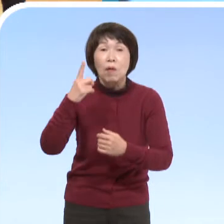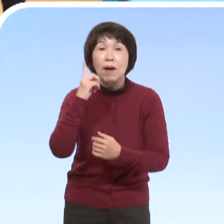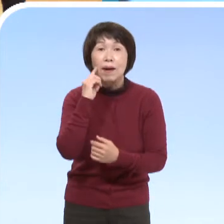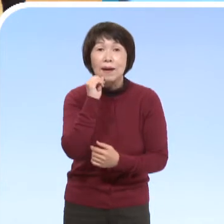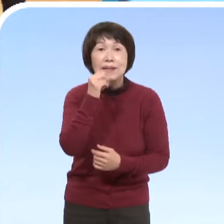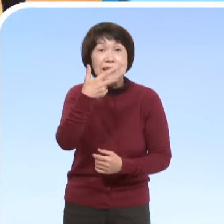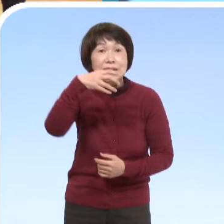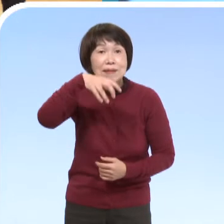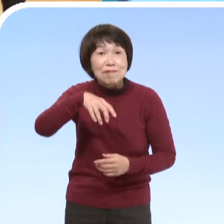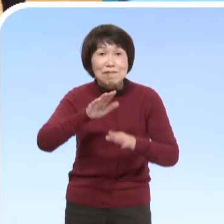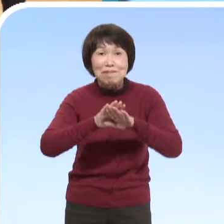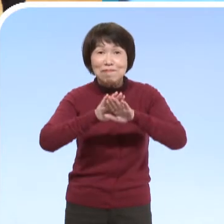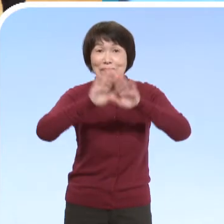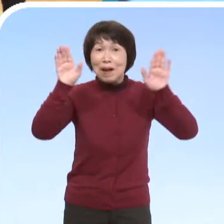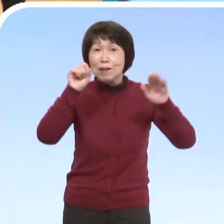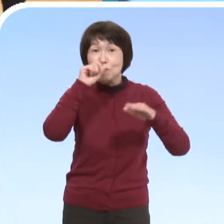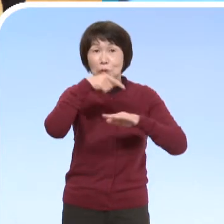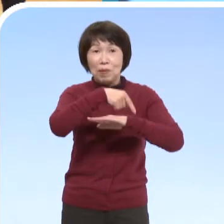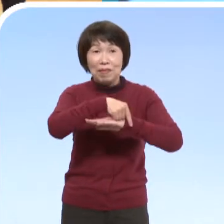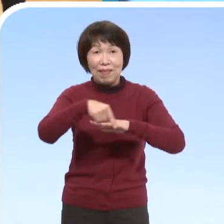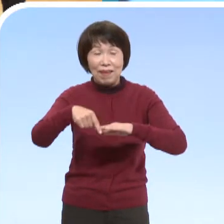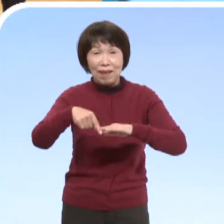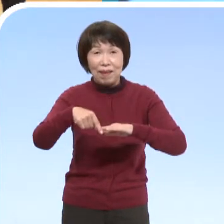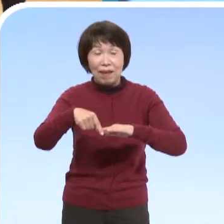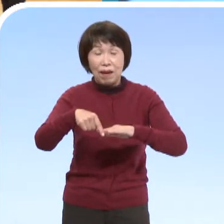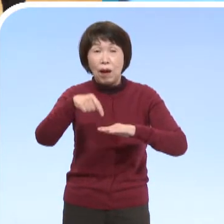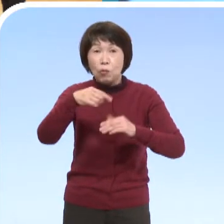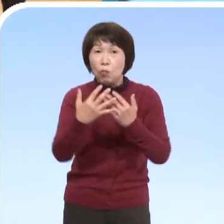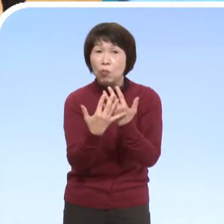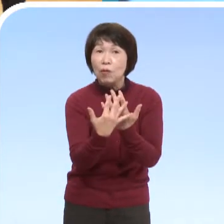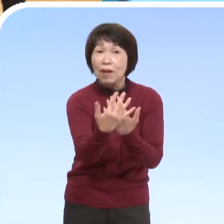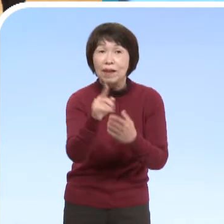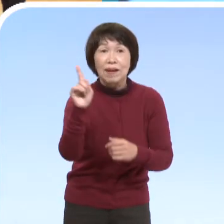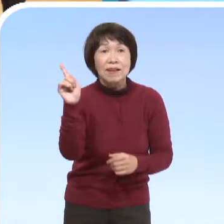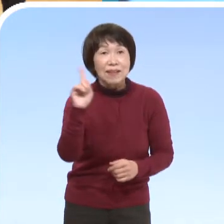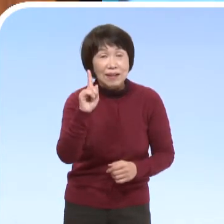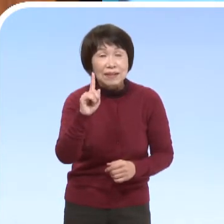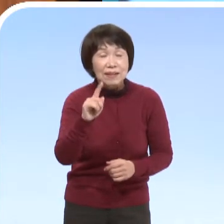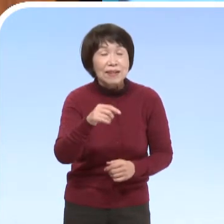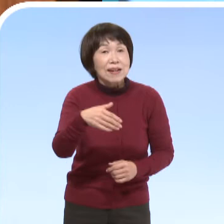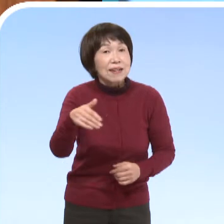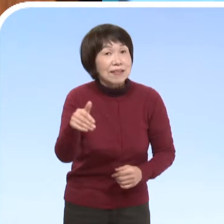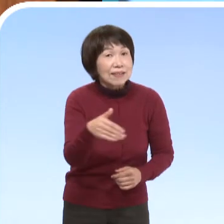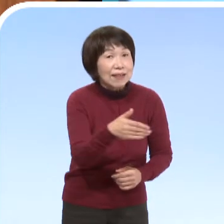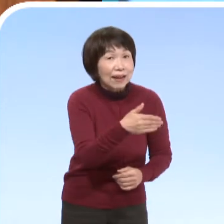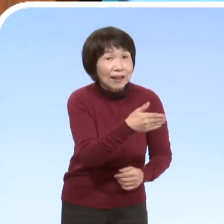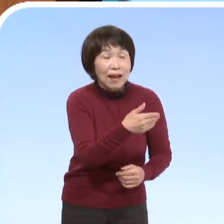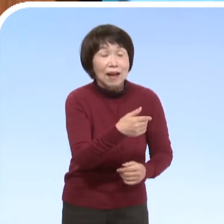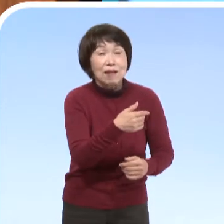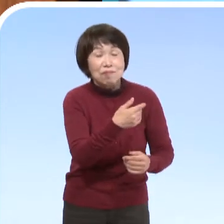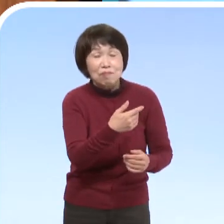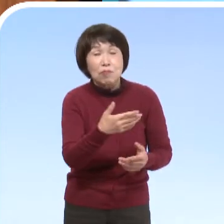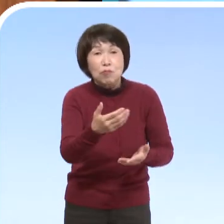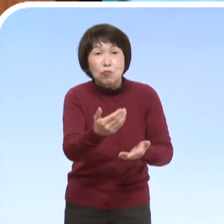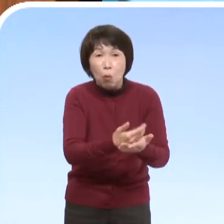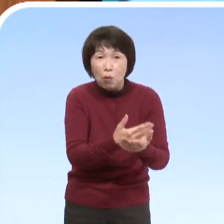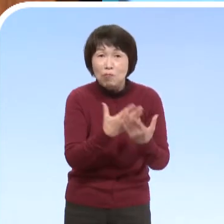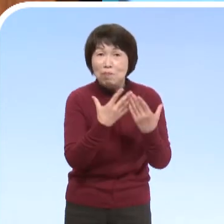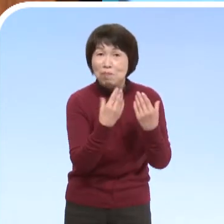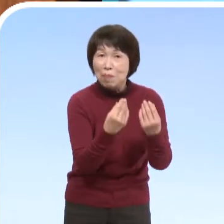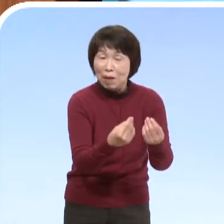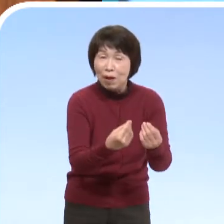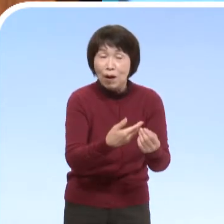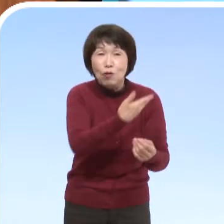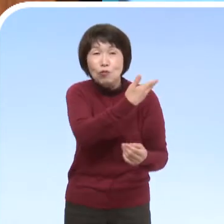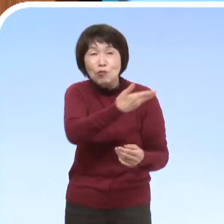。この大会は水産資源の保護や海などの環境保全を呼びかけるために毎年